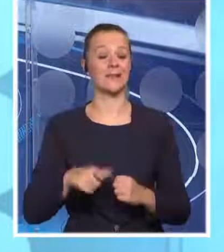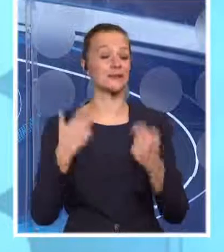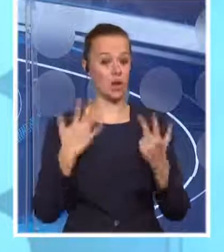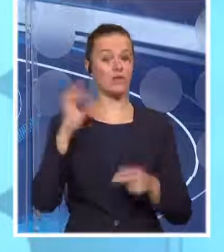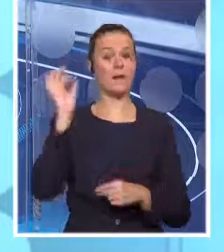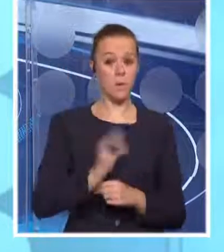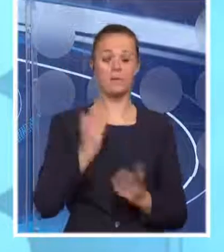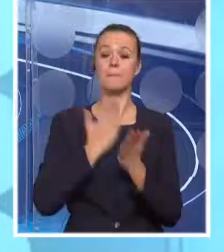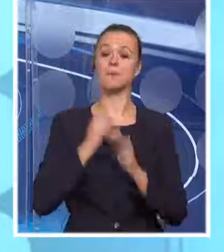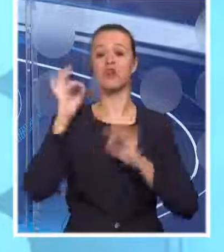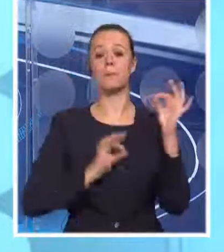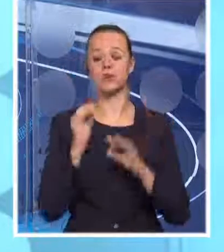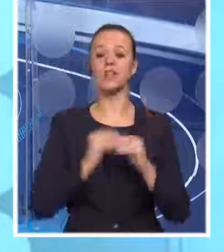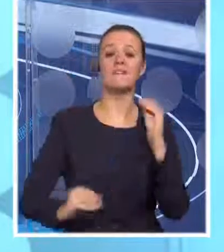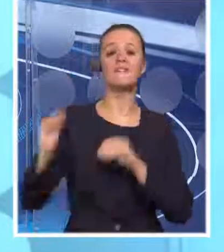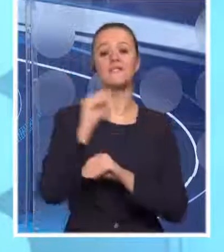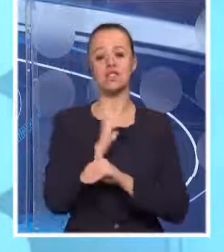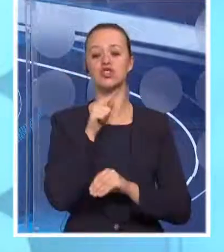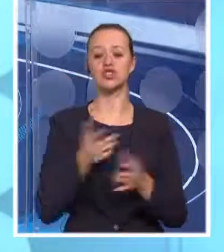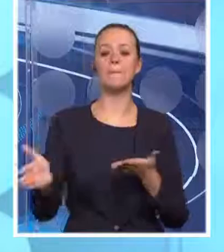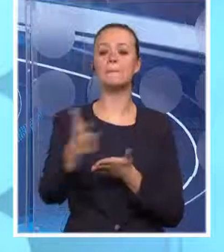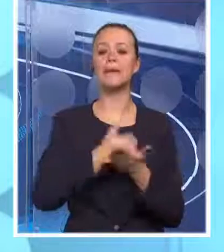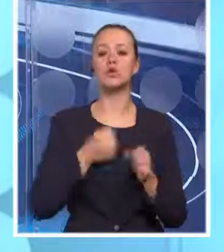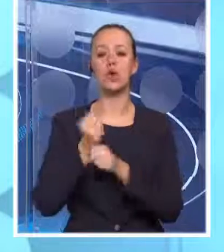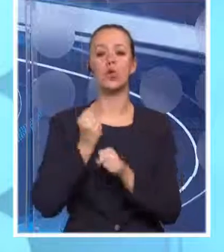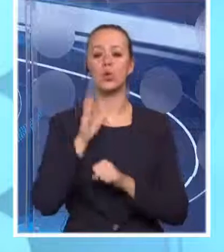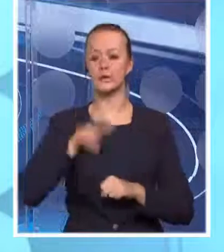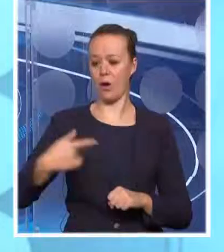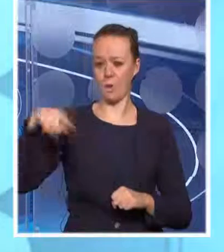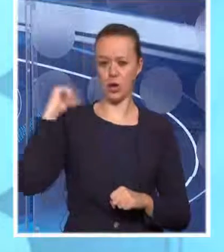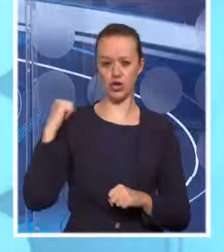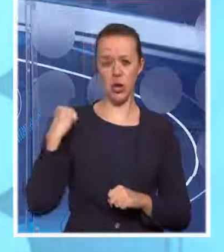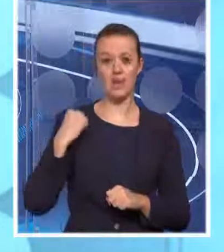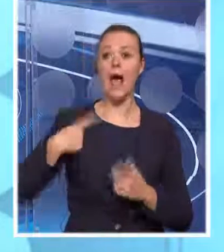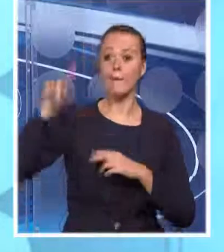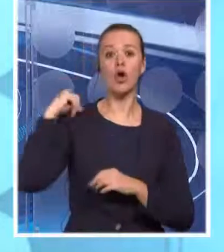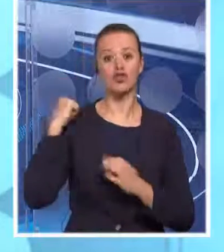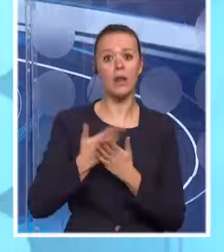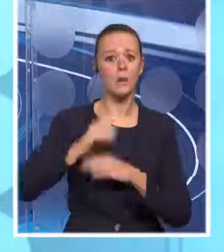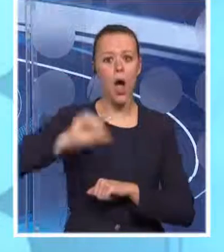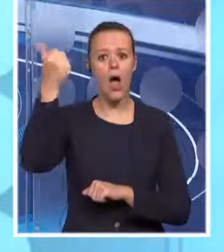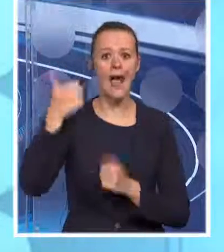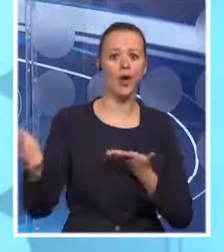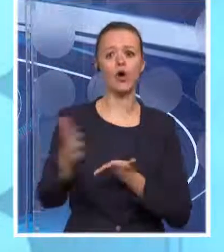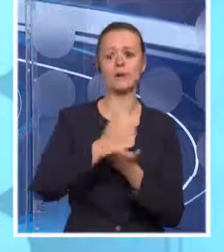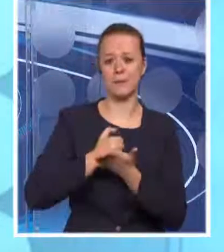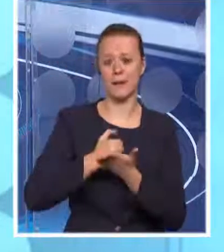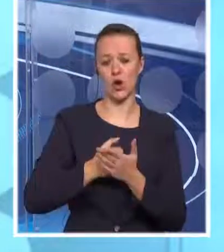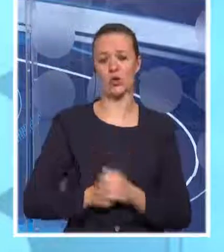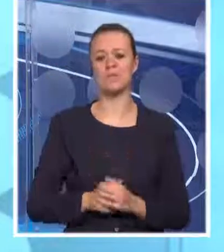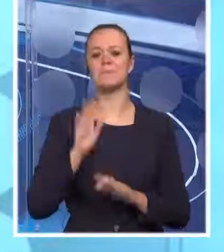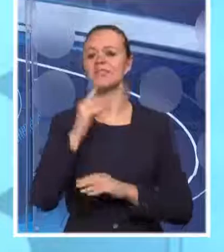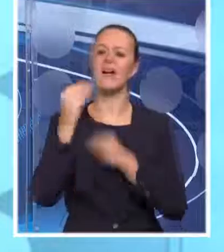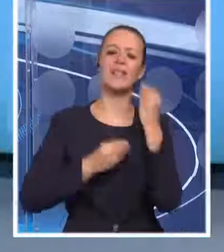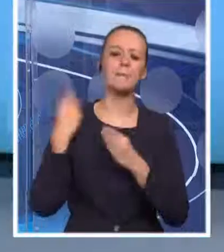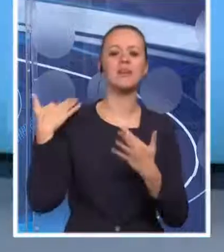biti u procenama veći prinos kukuruza nego prošle godine, koja je bila rekordna godina. Tako da sve te priče, ono...